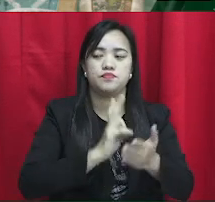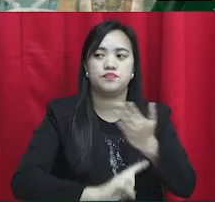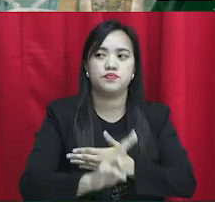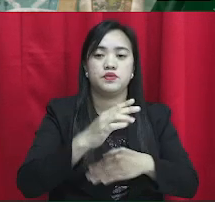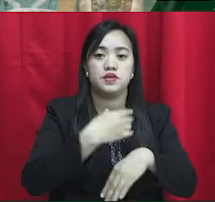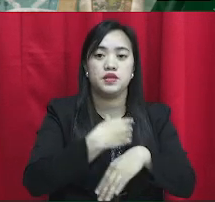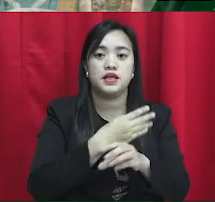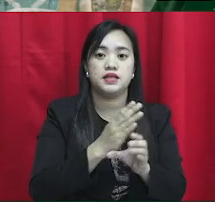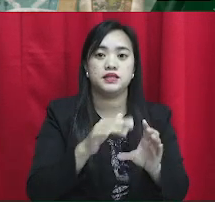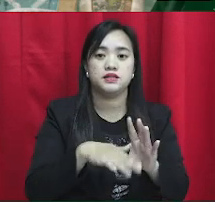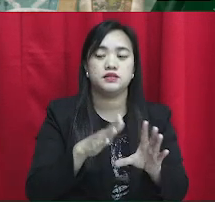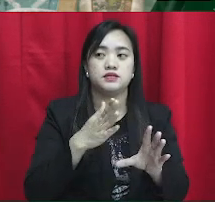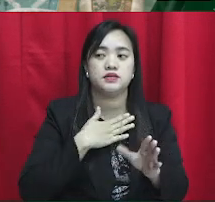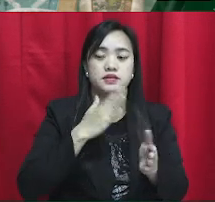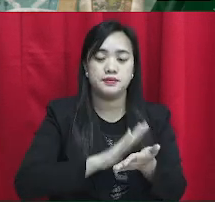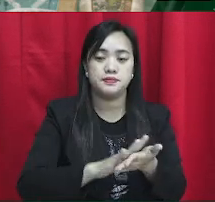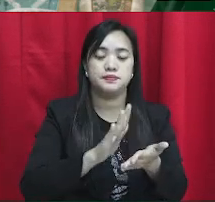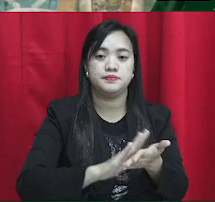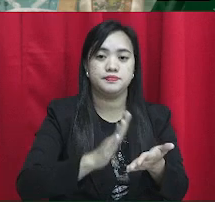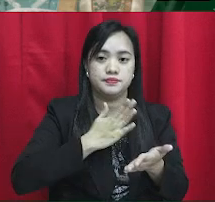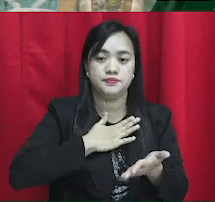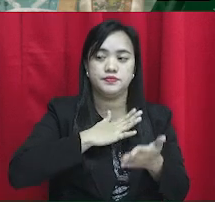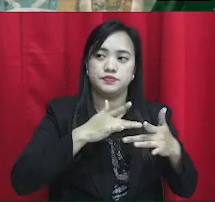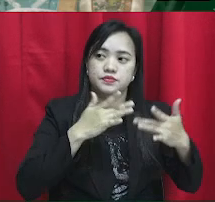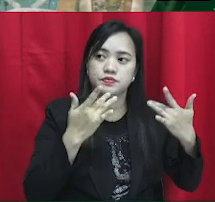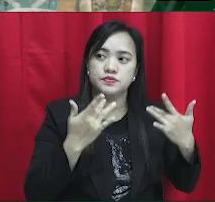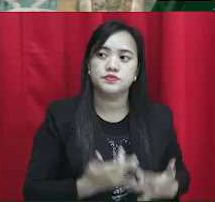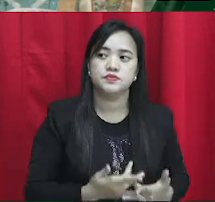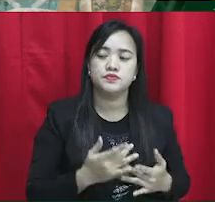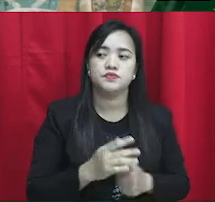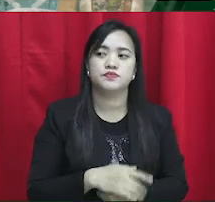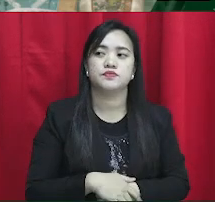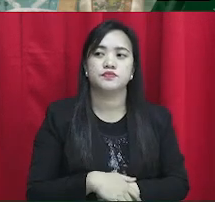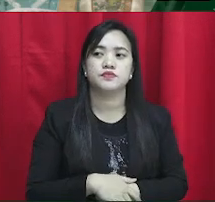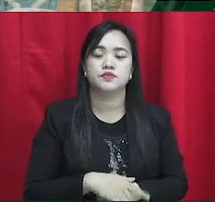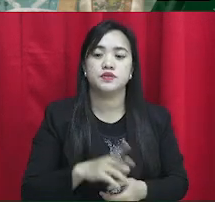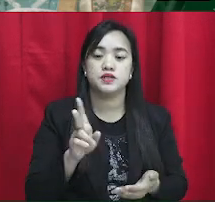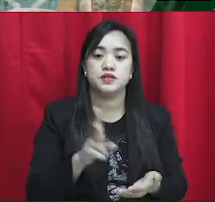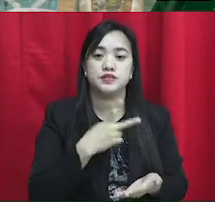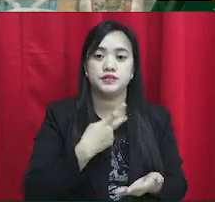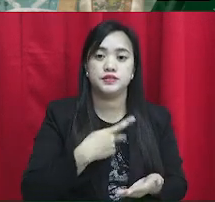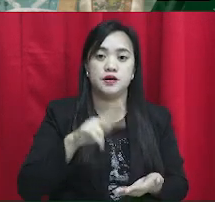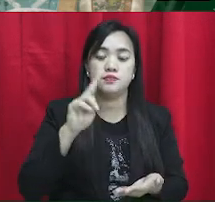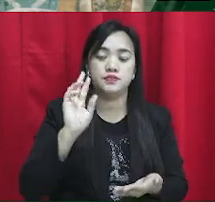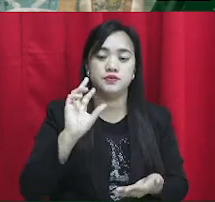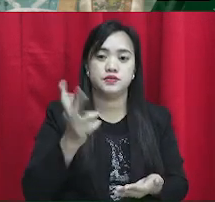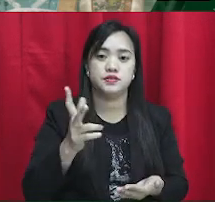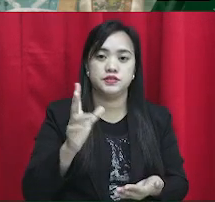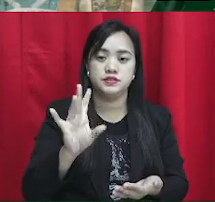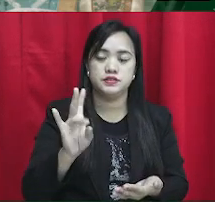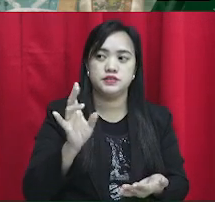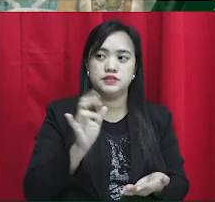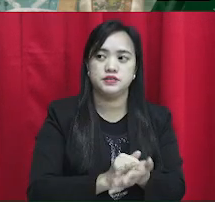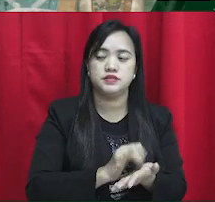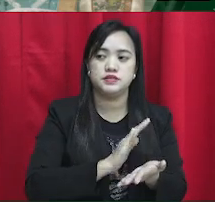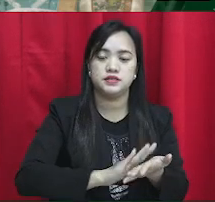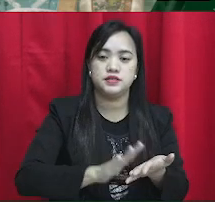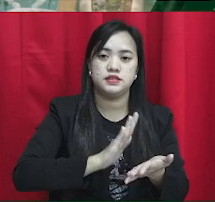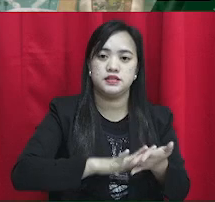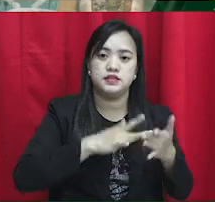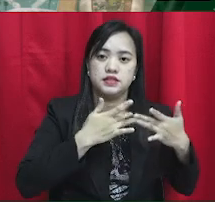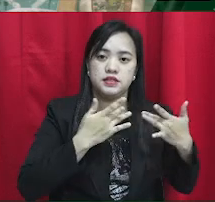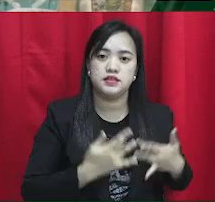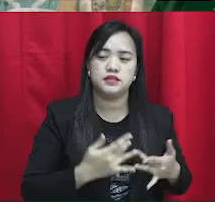me a clean heart, oh yeah. Lord. Psalm 37, ano? So, yung clean heart na yon, isipin natin ngayon,